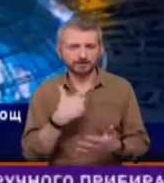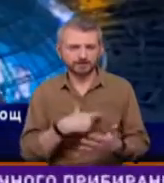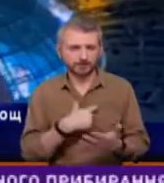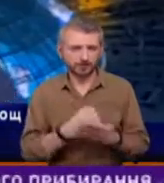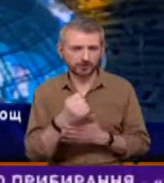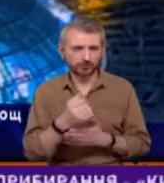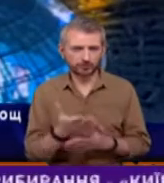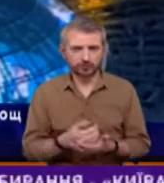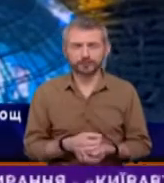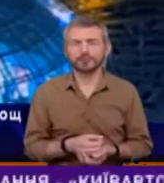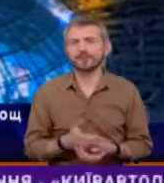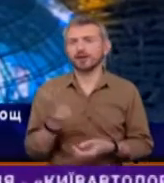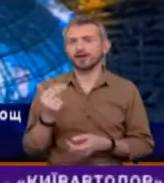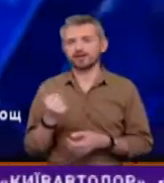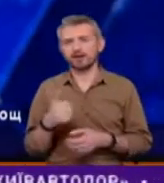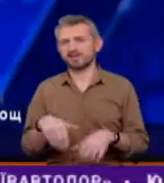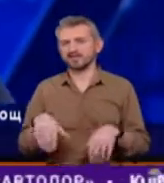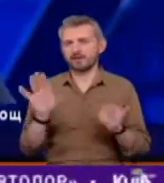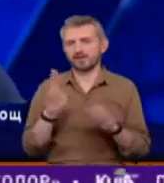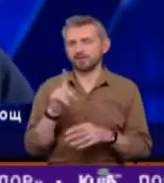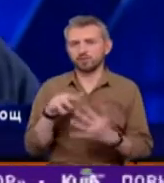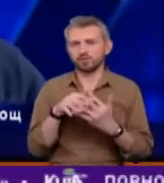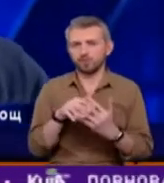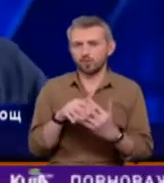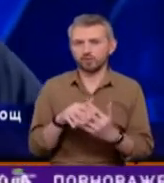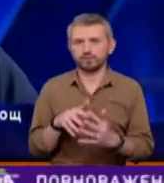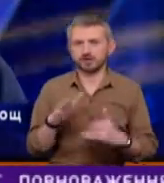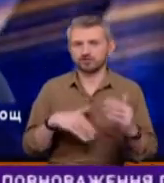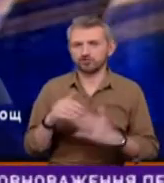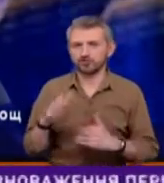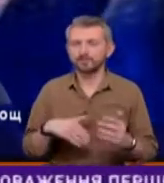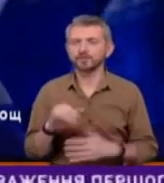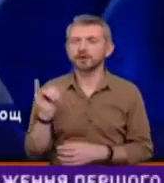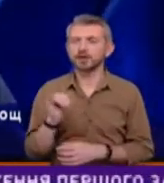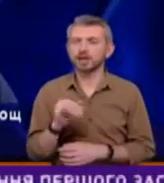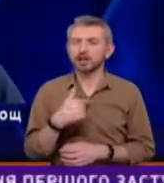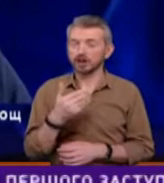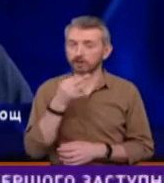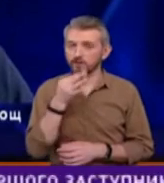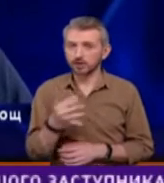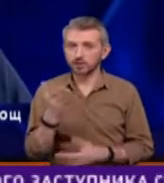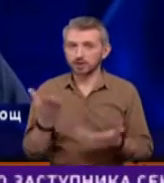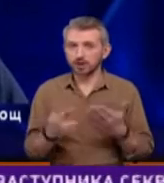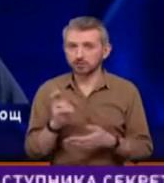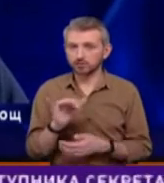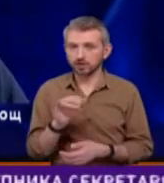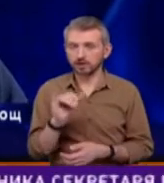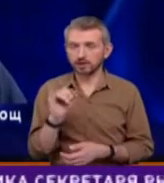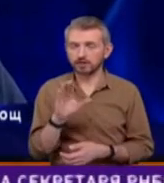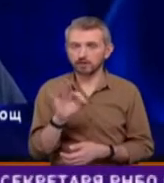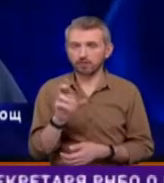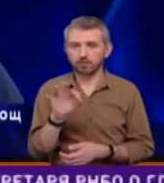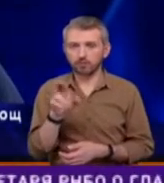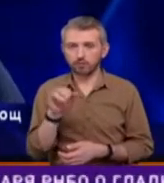Ні. Да, здався без бою. Да, практично. І я вам скажу, якщо б Іво Бобол,